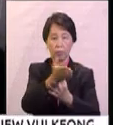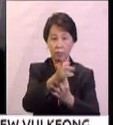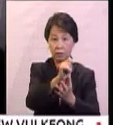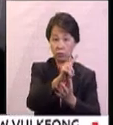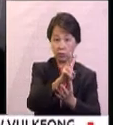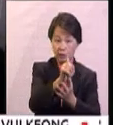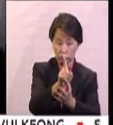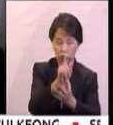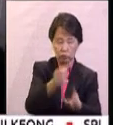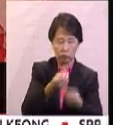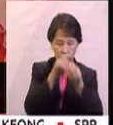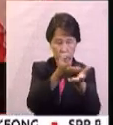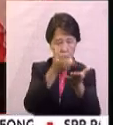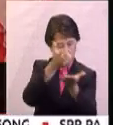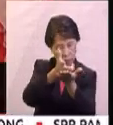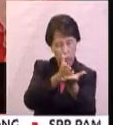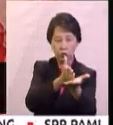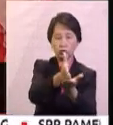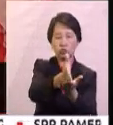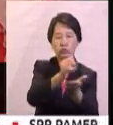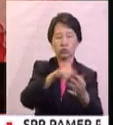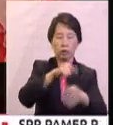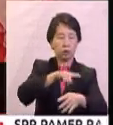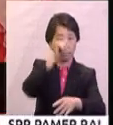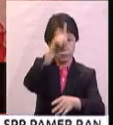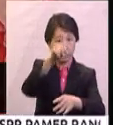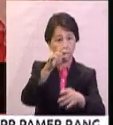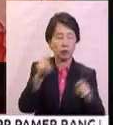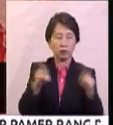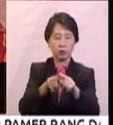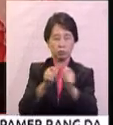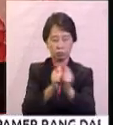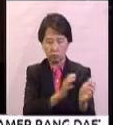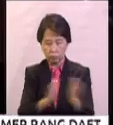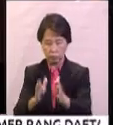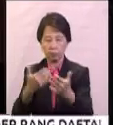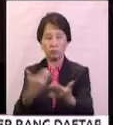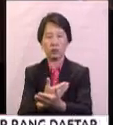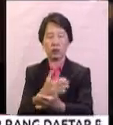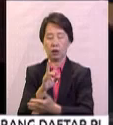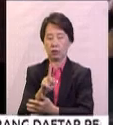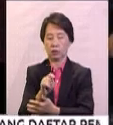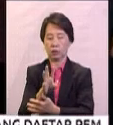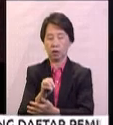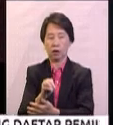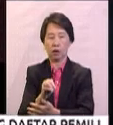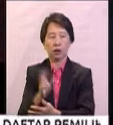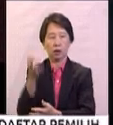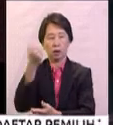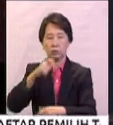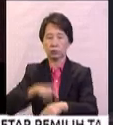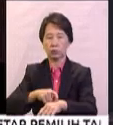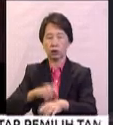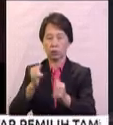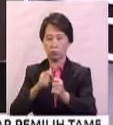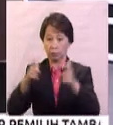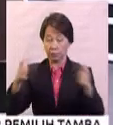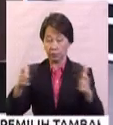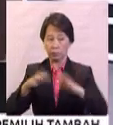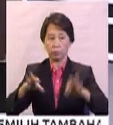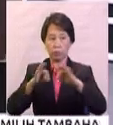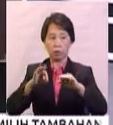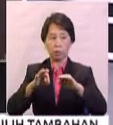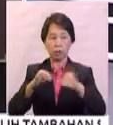itu membolehkan maklumat disiarkan terus pada masa sebenar selaras keutamaan terkini RTM, Anytime is Prime Time dan Breaking